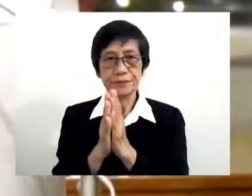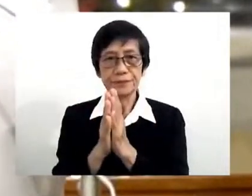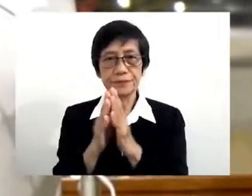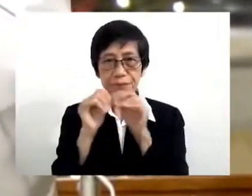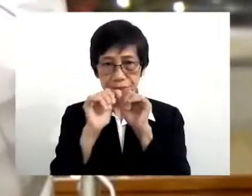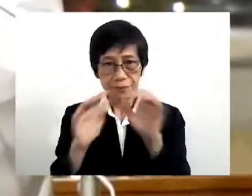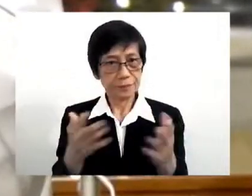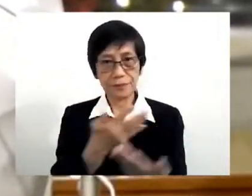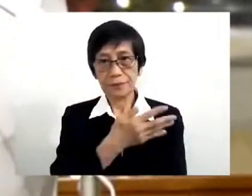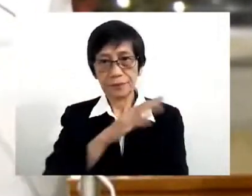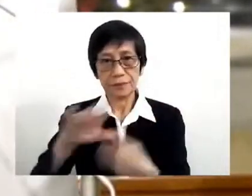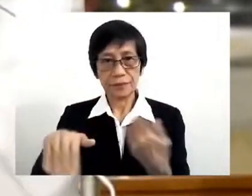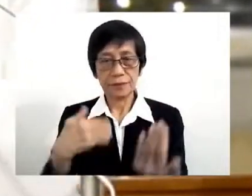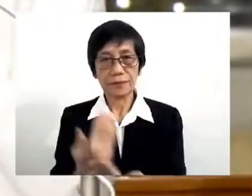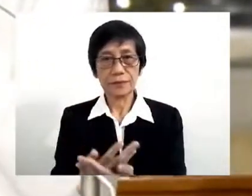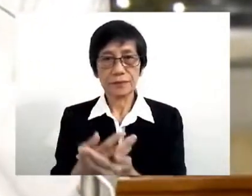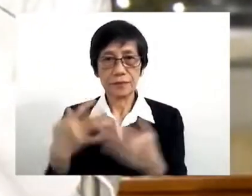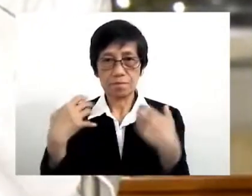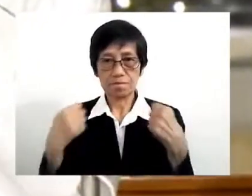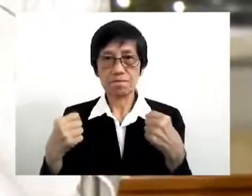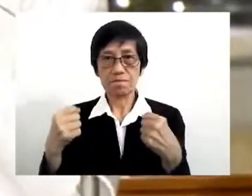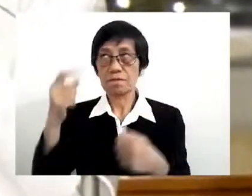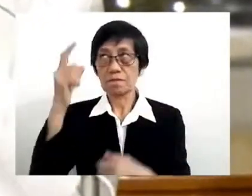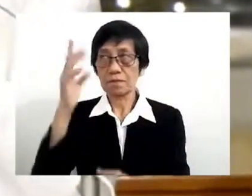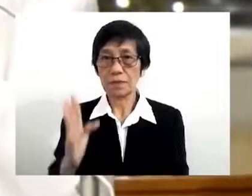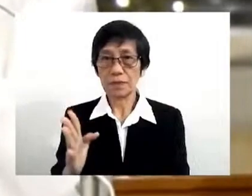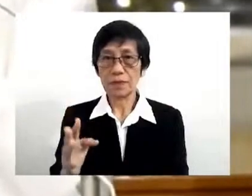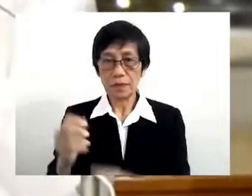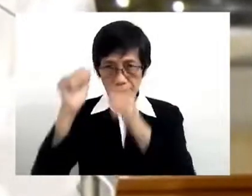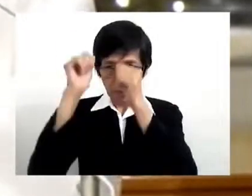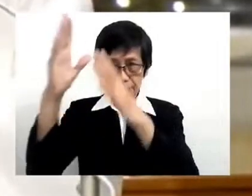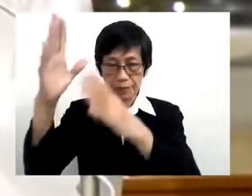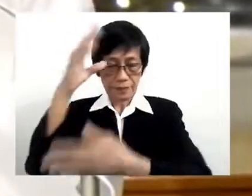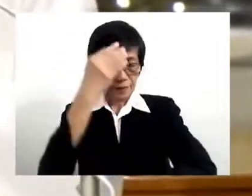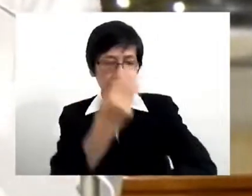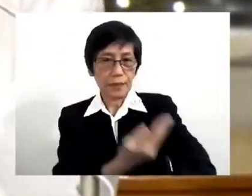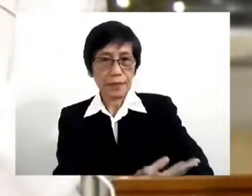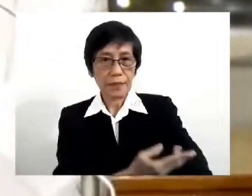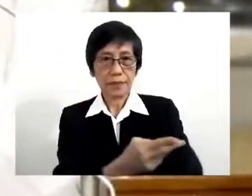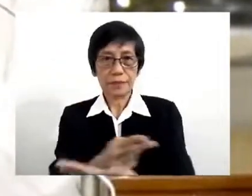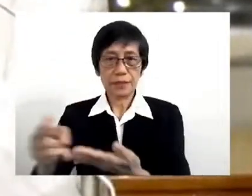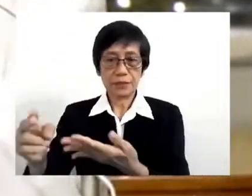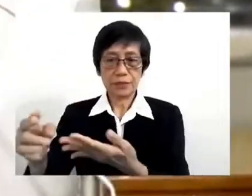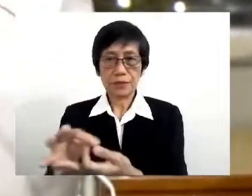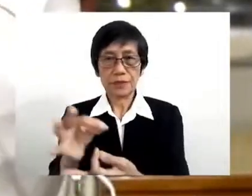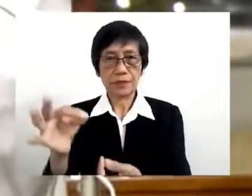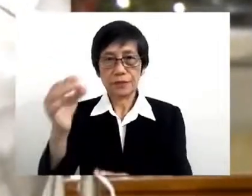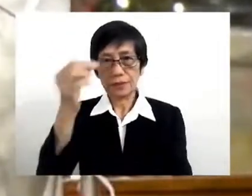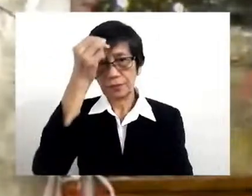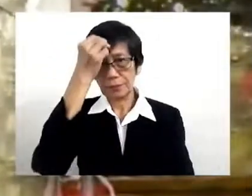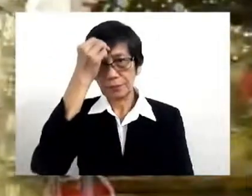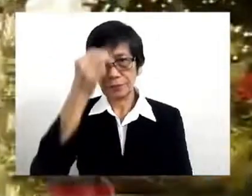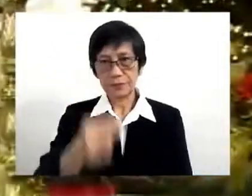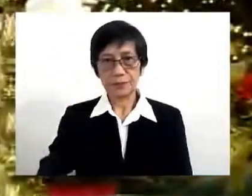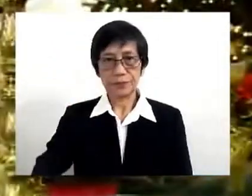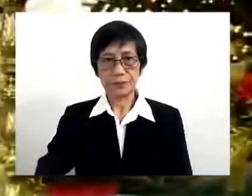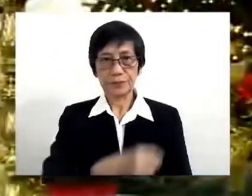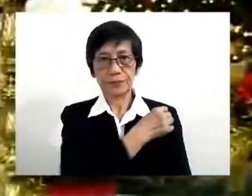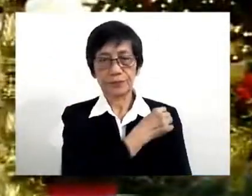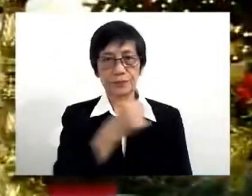ng makapangyarihang Diyos, Ama at Anak at Espiritu Santo. Amen. Tapos na po ang